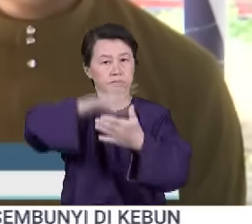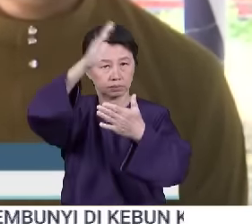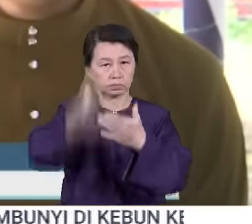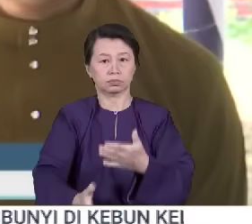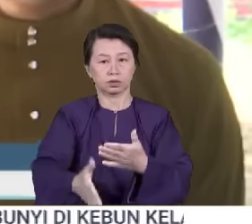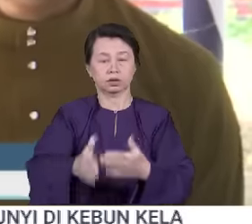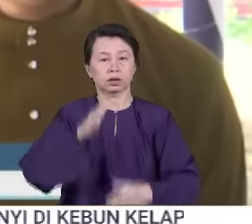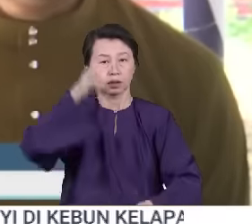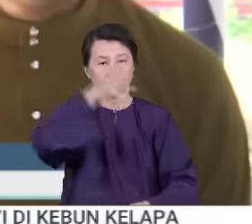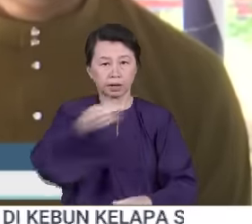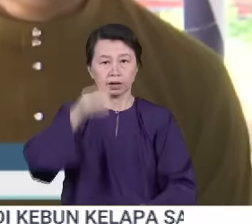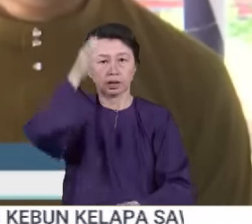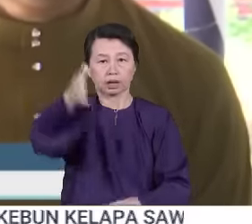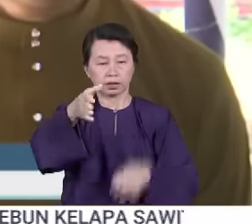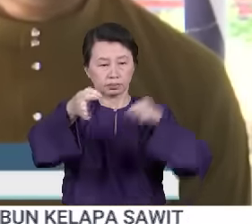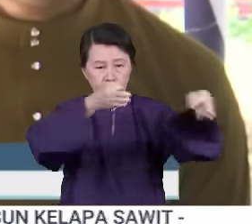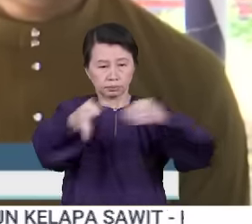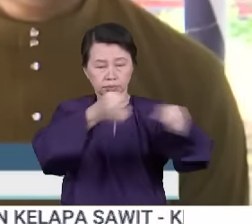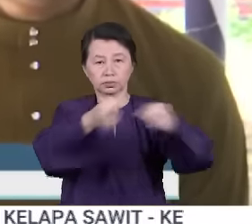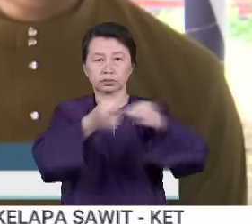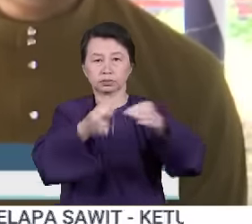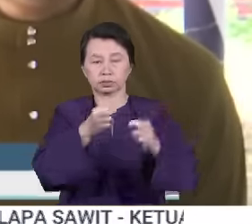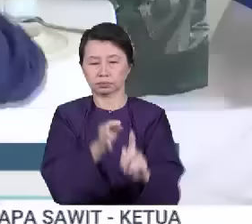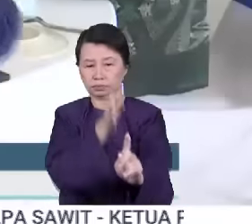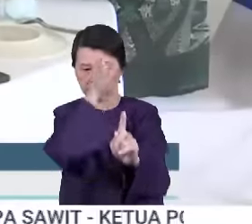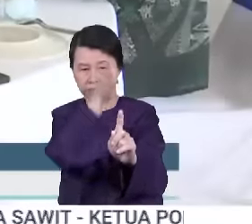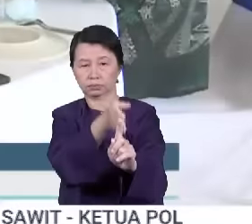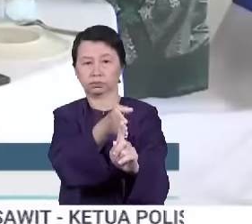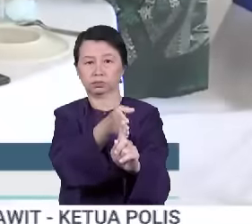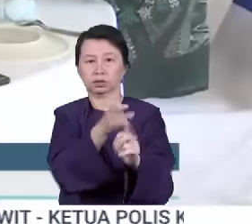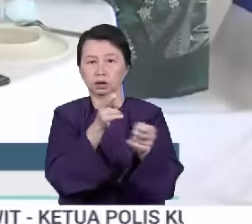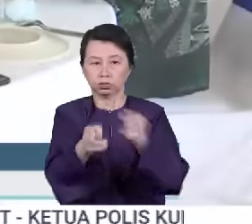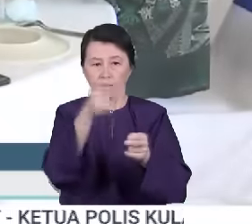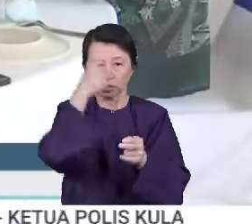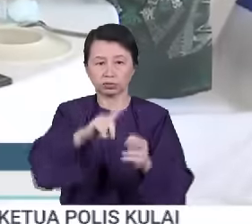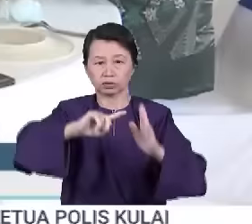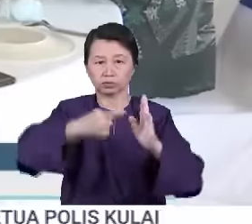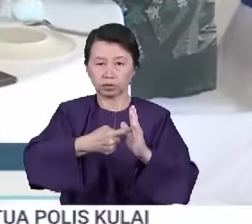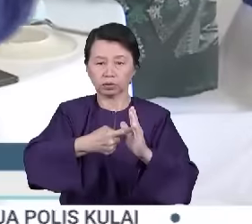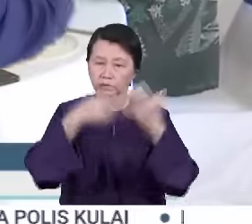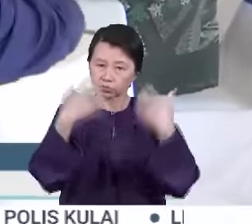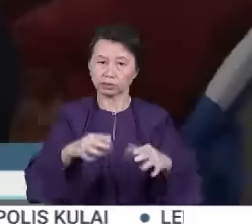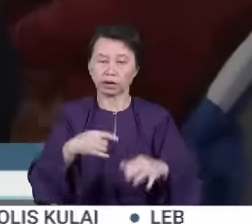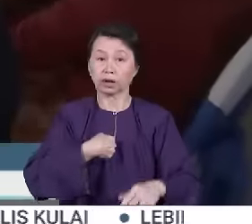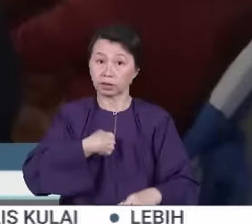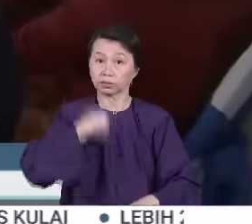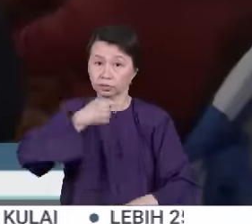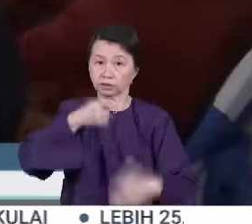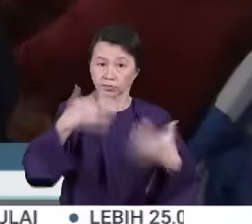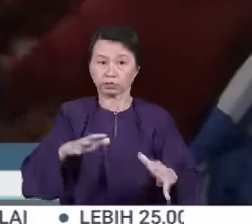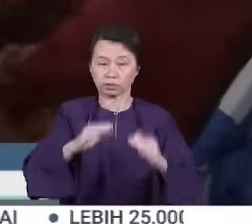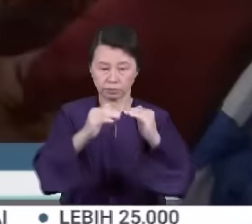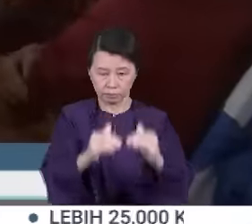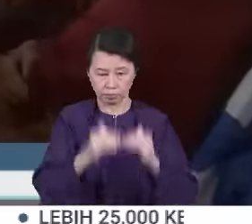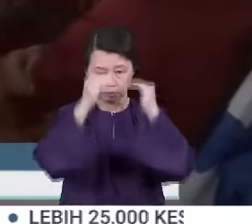memuktamadkan dan akan menerangkan hala tuju. Usaha untuk memulakan sudah sebagaimana saya sebutkan naik